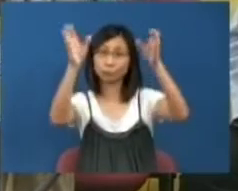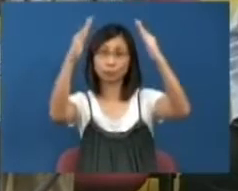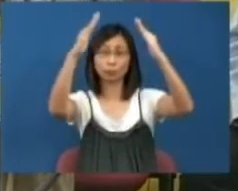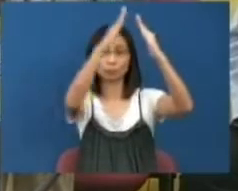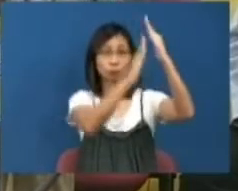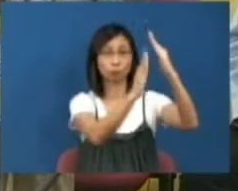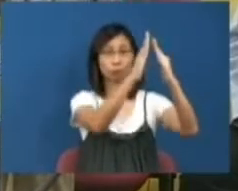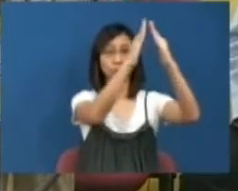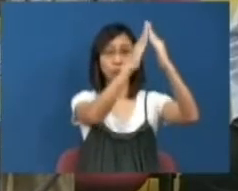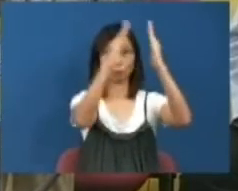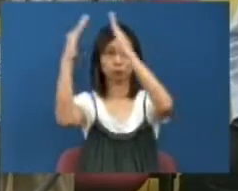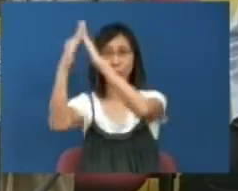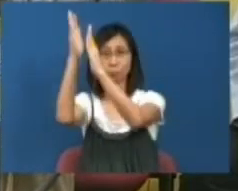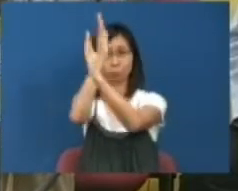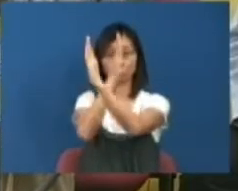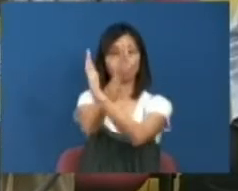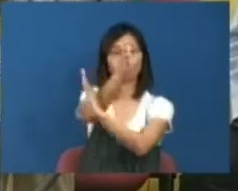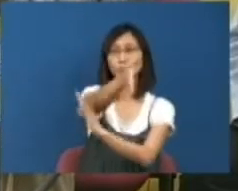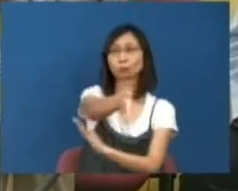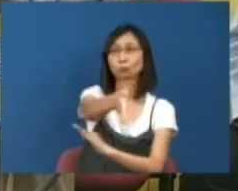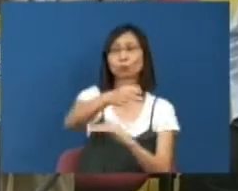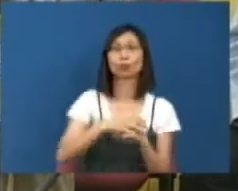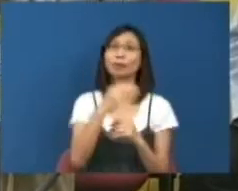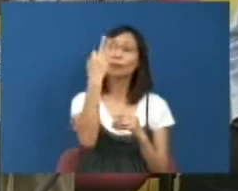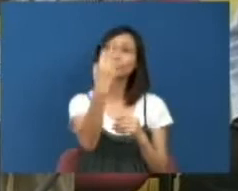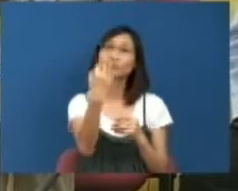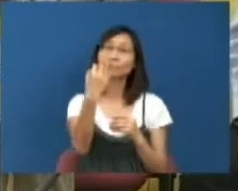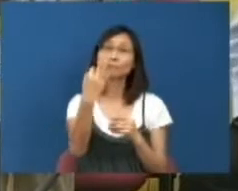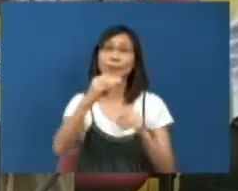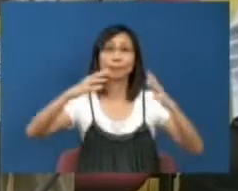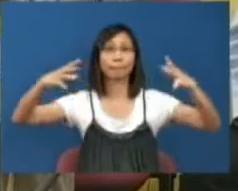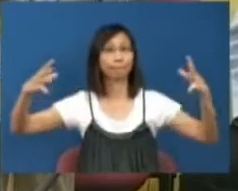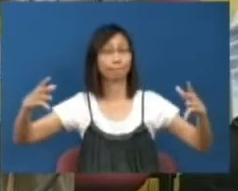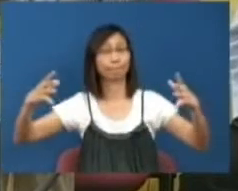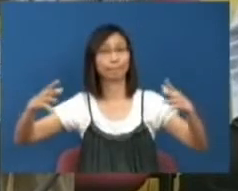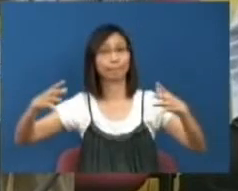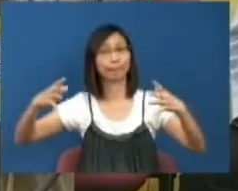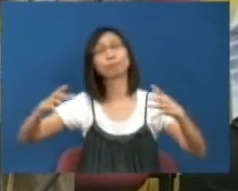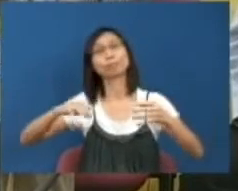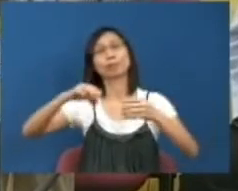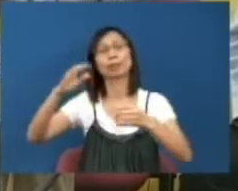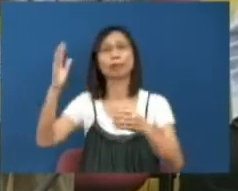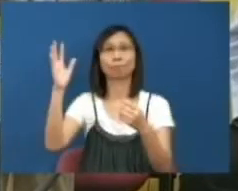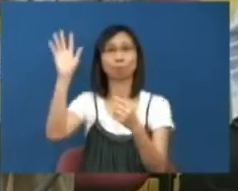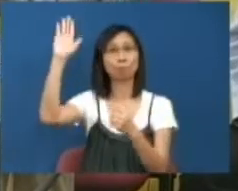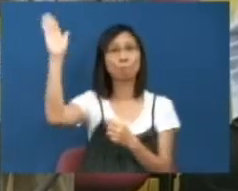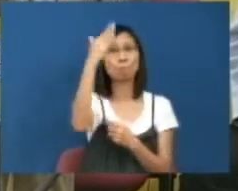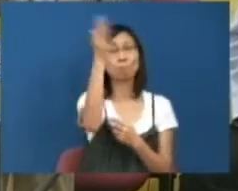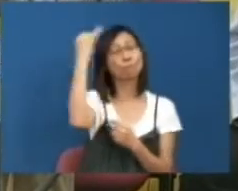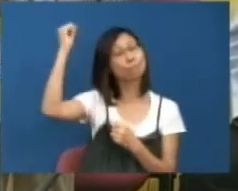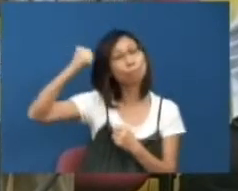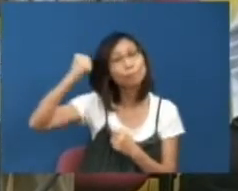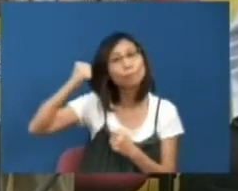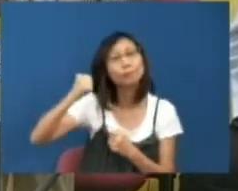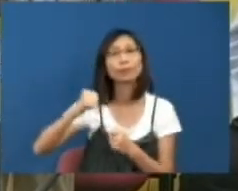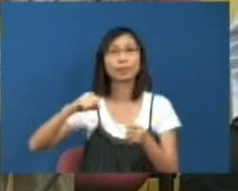那個 空間嗰度啦，咁然後有三把大嘅風力發電機 就 安裝喺度。啊，咁佢嗰個希望咧，就希望做